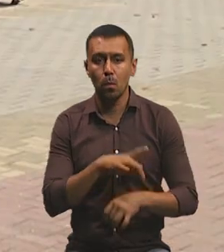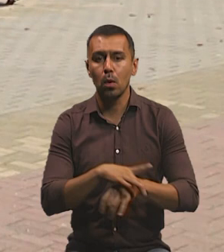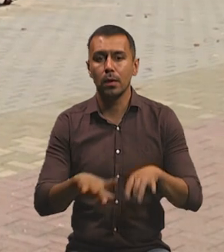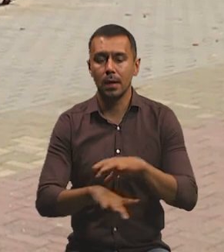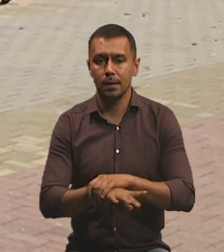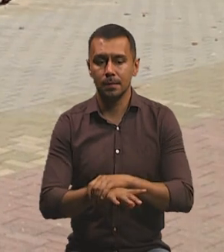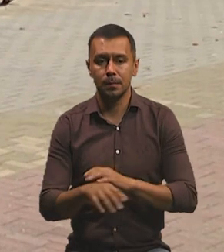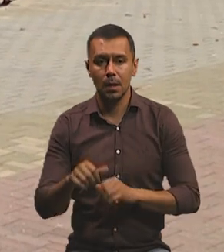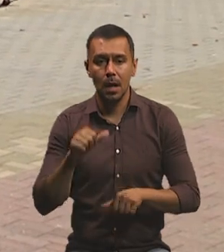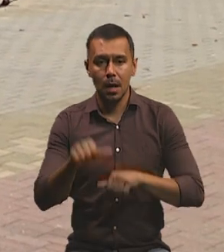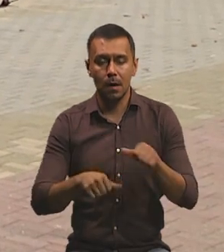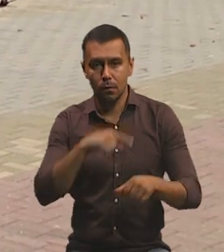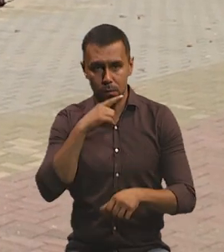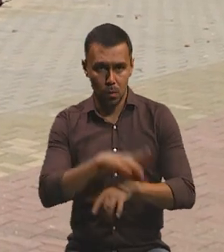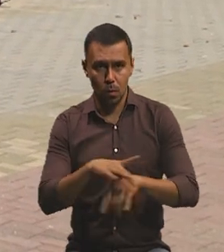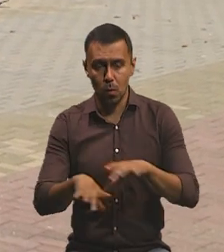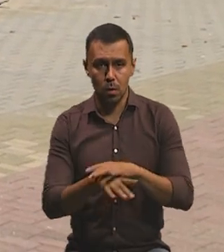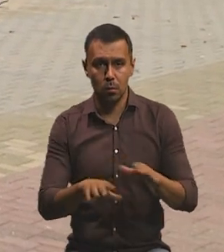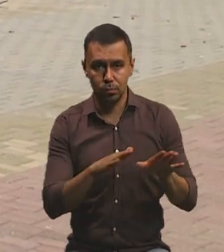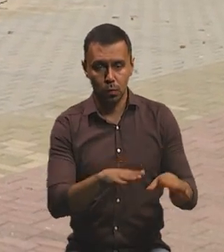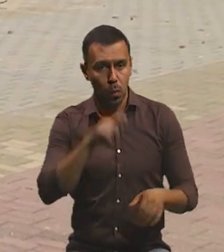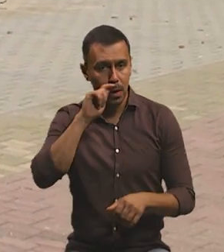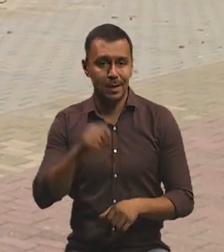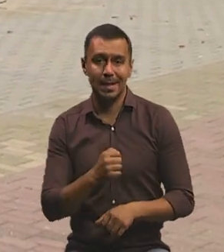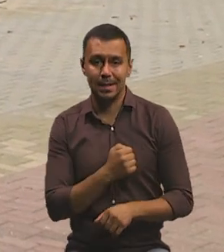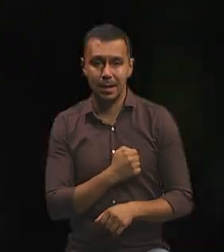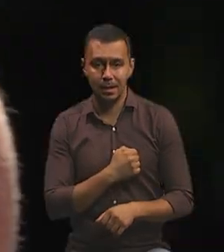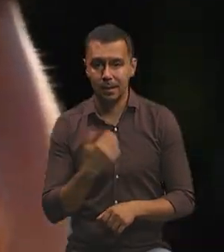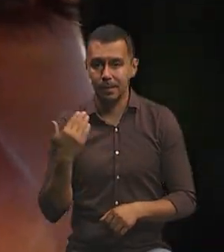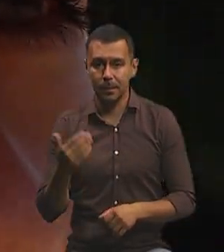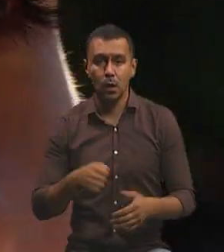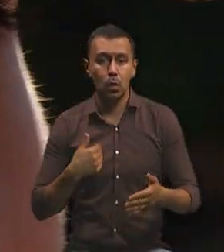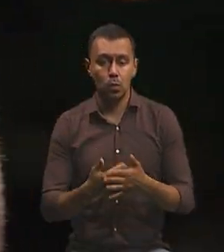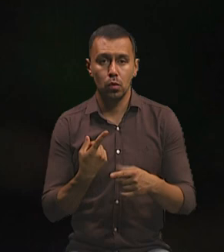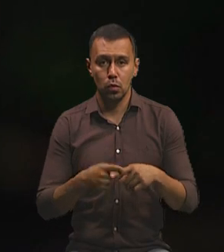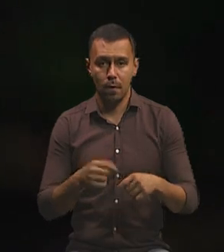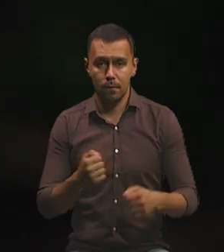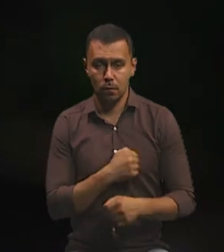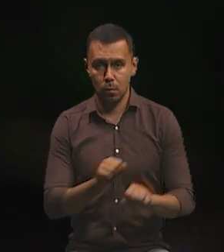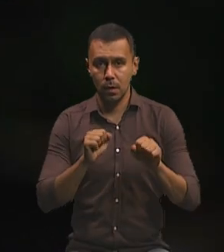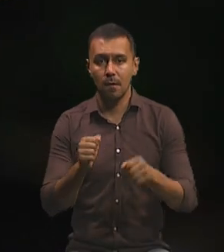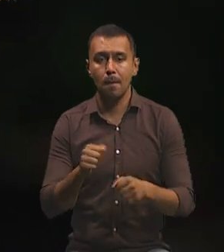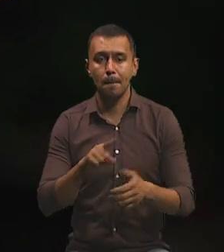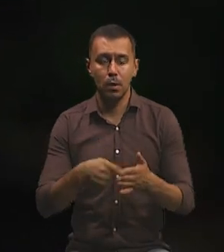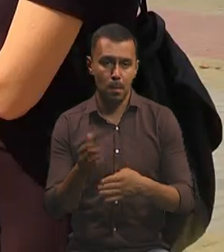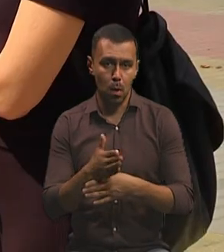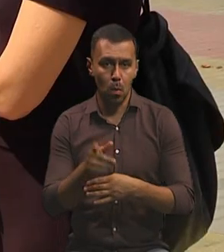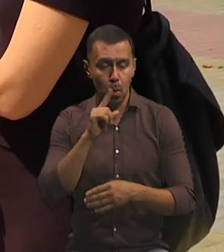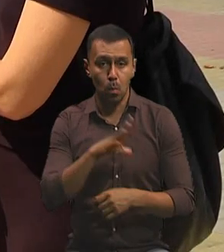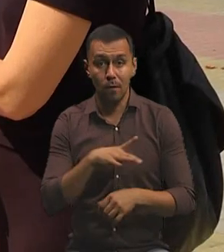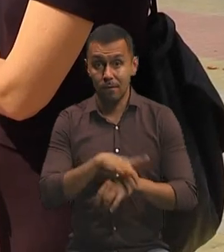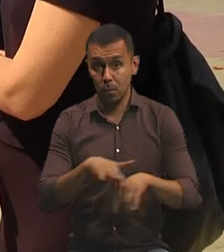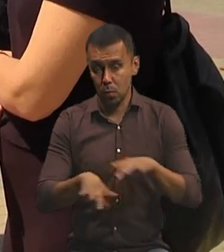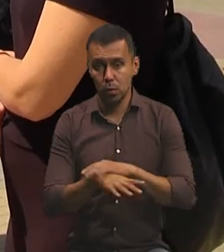військовополонених. Рік у російському полоні пробув український захисник Валерій Петренко. До цього військовий боронив Маріуполь. Каже, поки був у